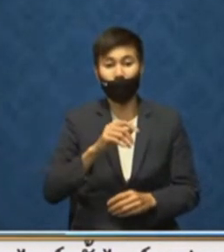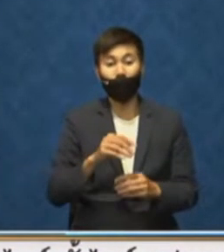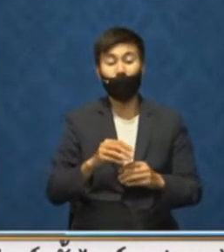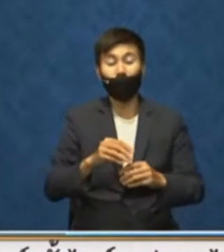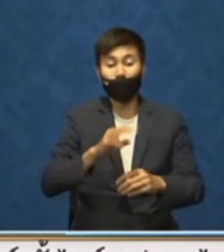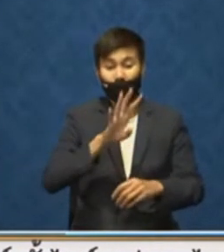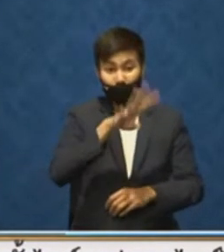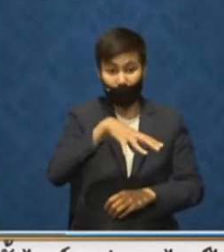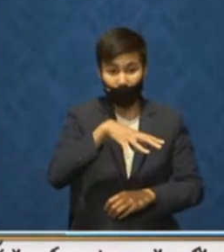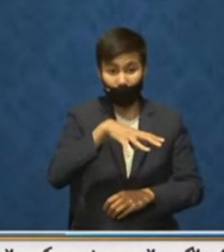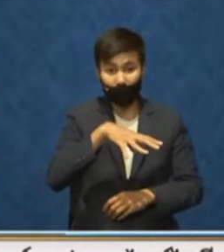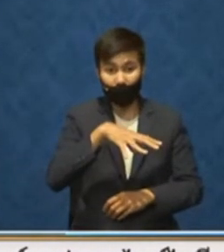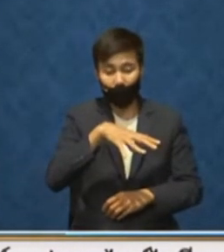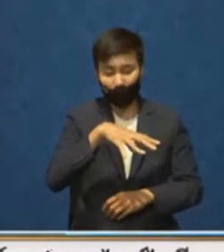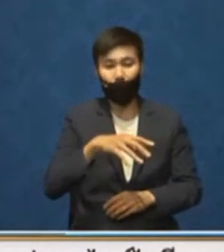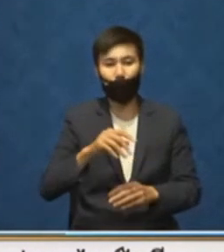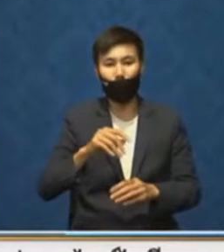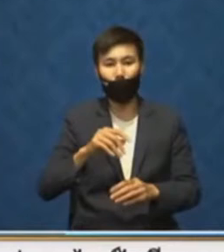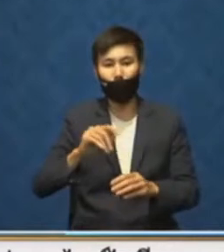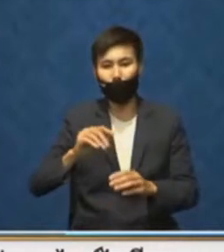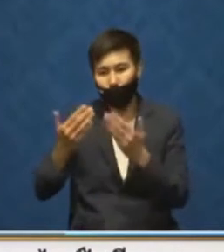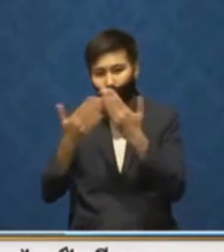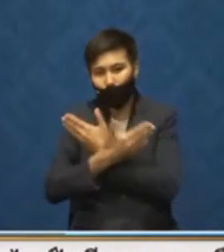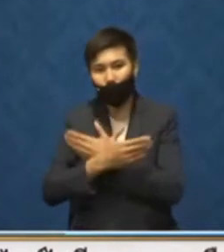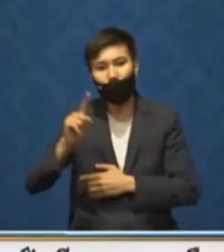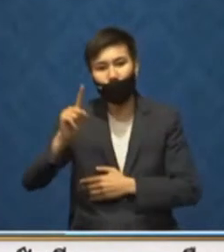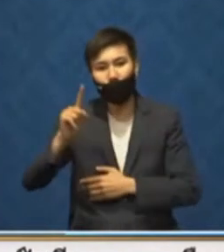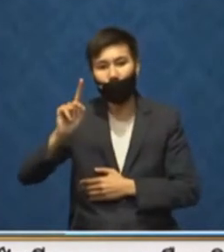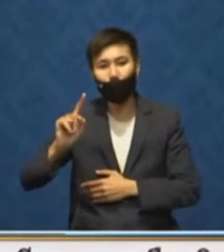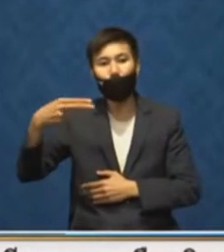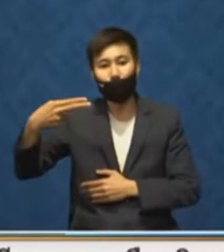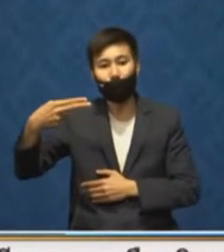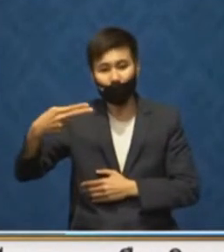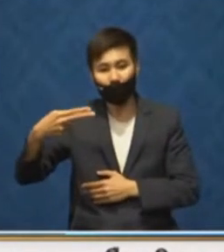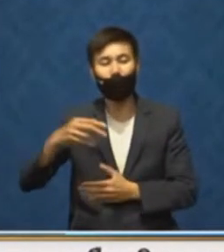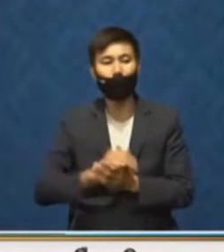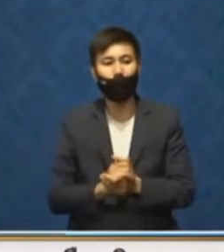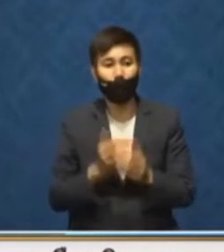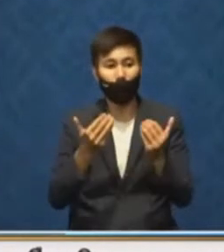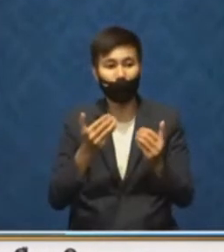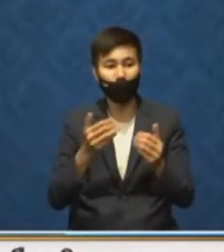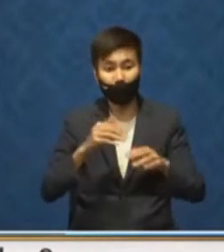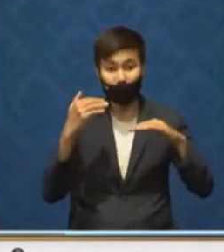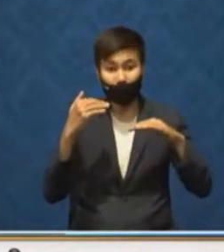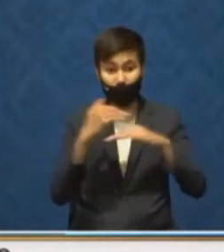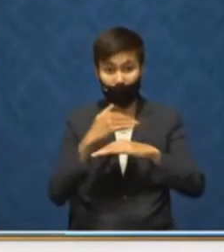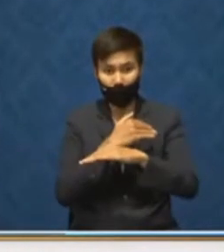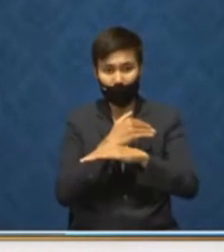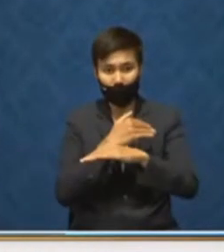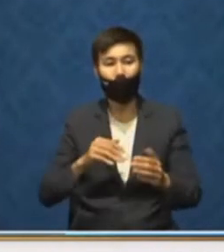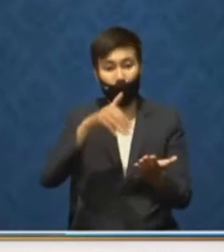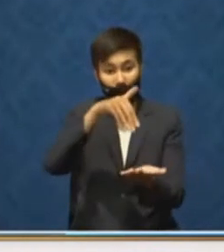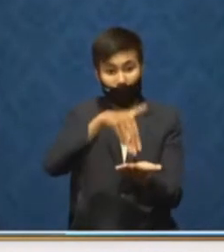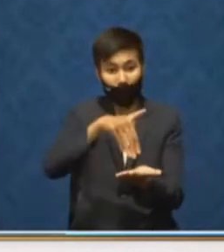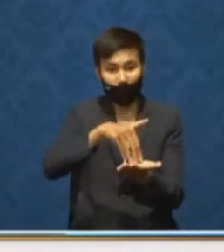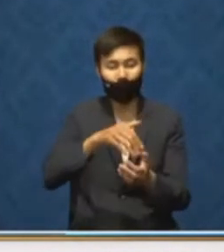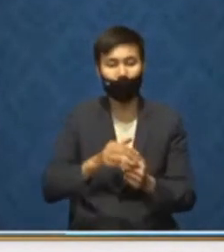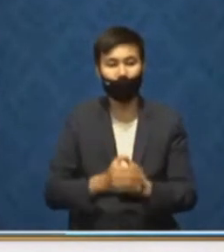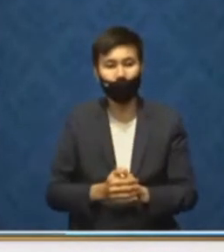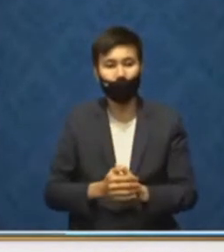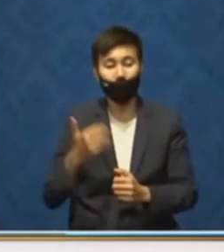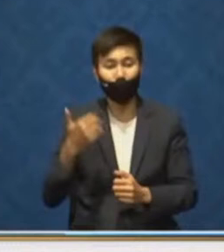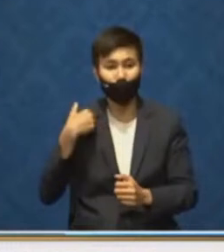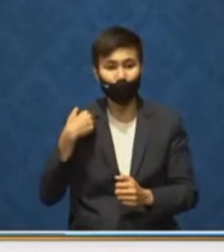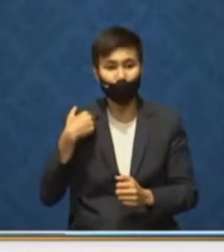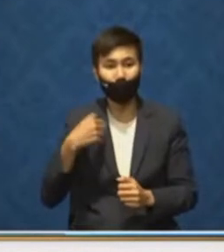100ประมาณนั้นนะนั่นแหละคือเส้นทางเมนสายหลักของเรานะครับต่อไปหรือมอเตอร์เวย์3สายหลับ